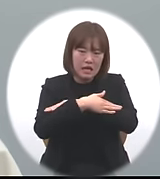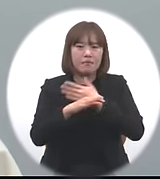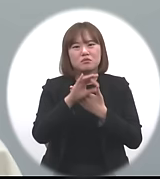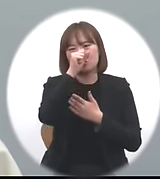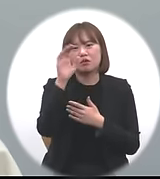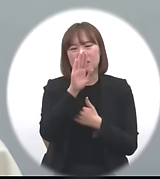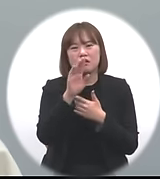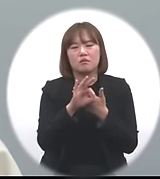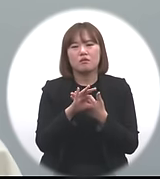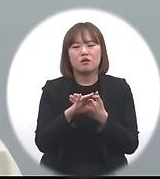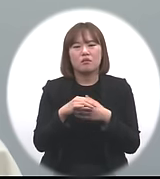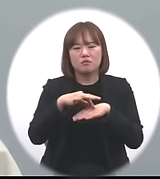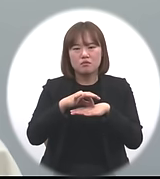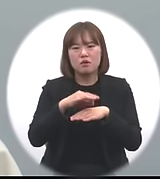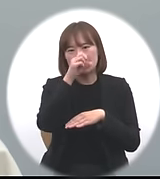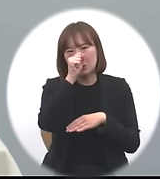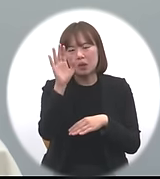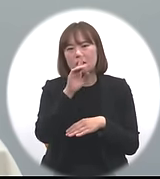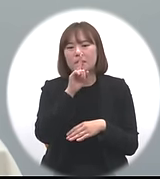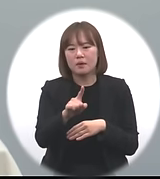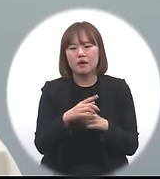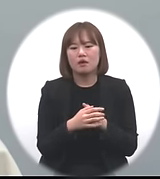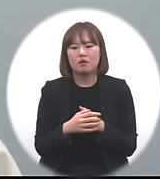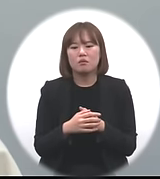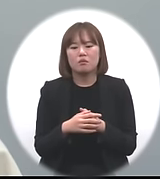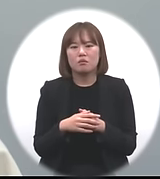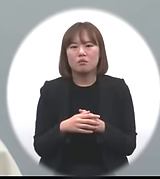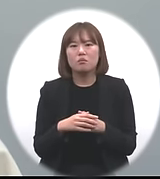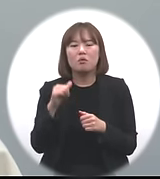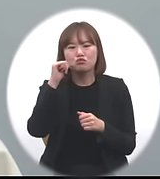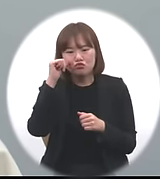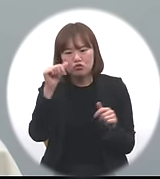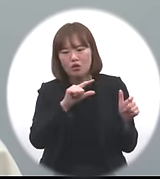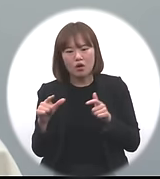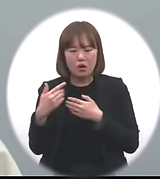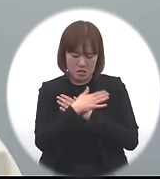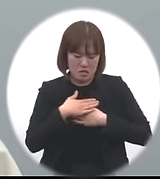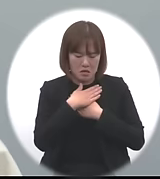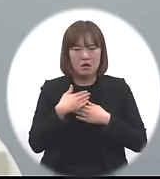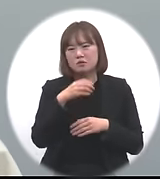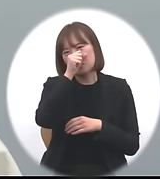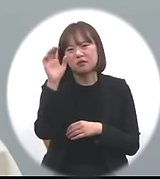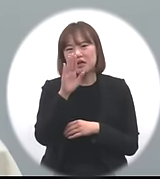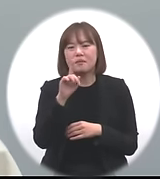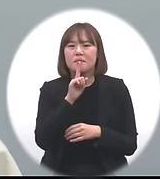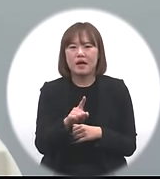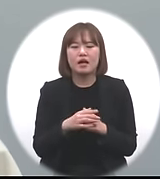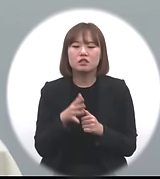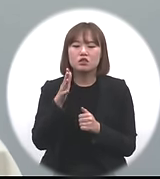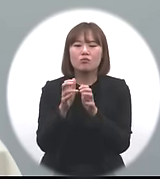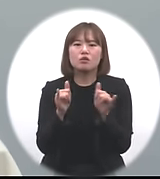거예요. 이게 뭐죠? 피부 노화의 주범입니다. 그런데 그러고 와서 여기다가 우유나 요구르트도 바르고 있어요. 이게 무슨 바보 같은 짓이라는